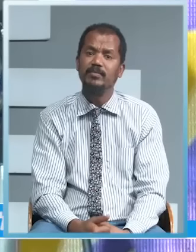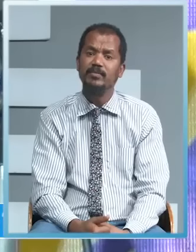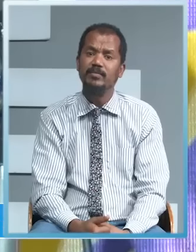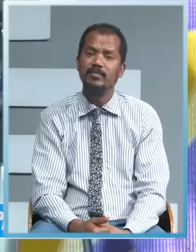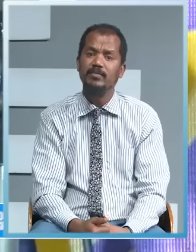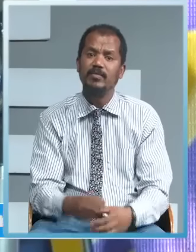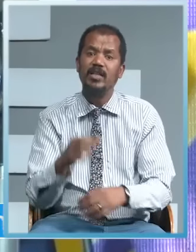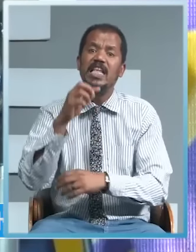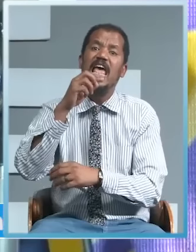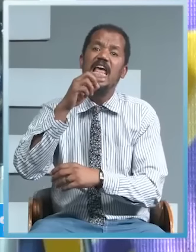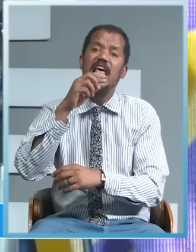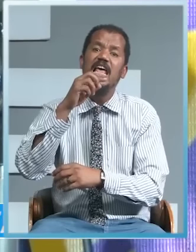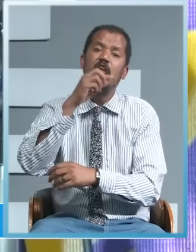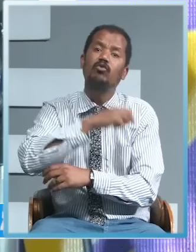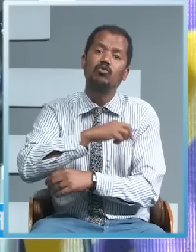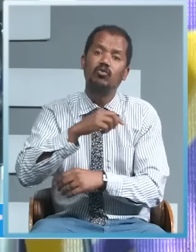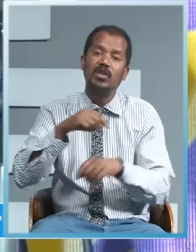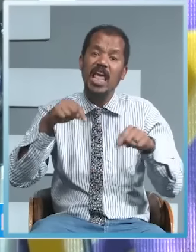የዕለቱ